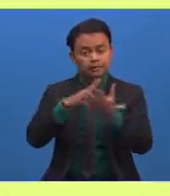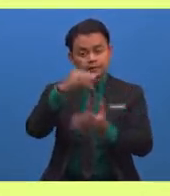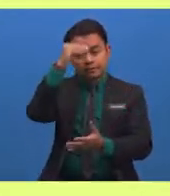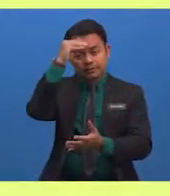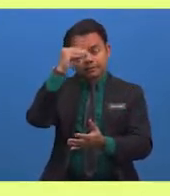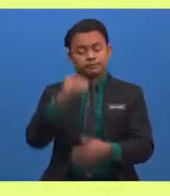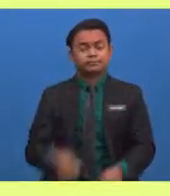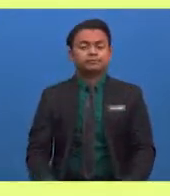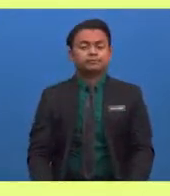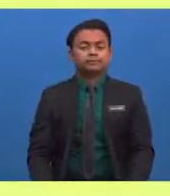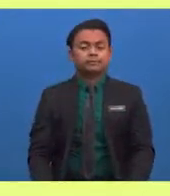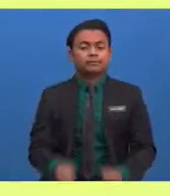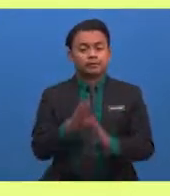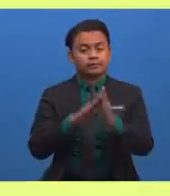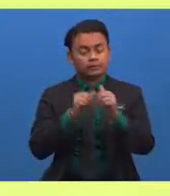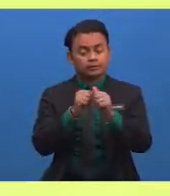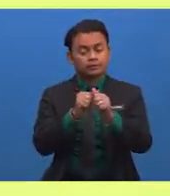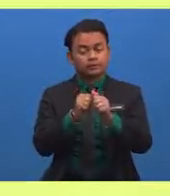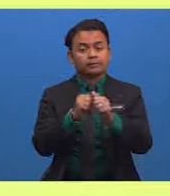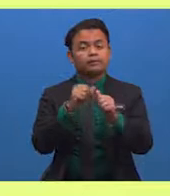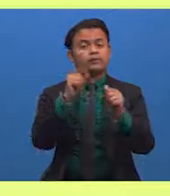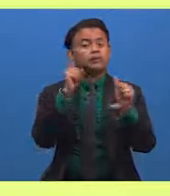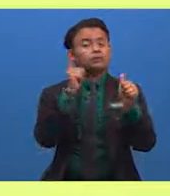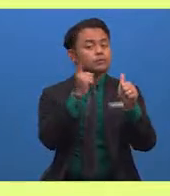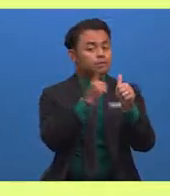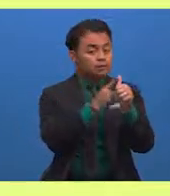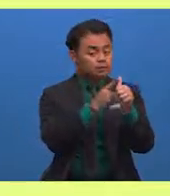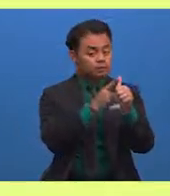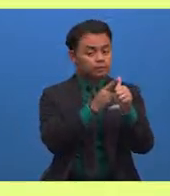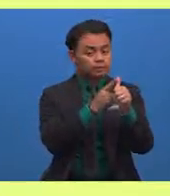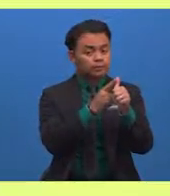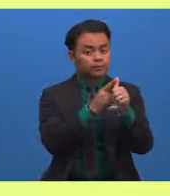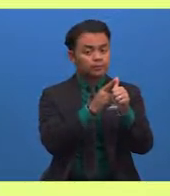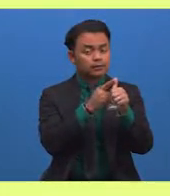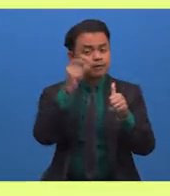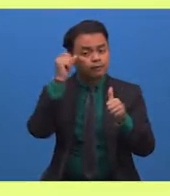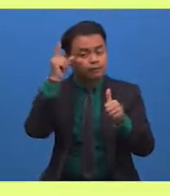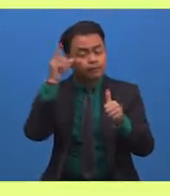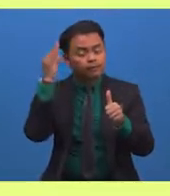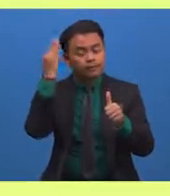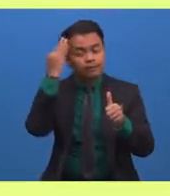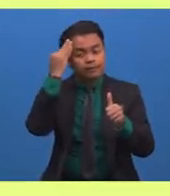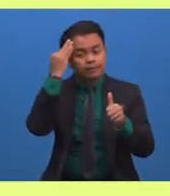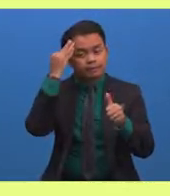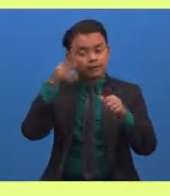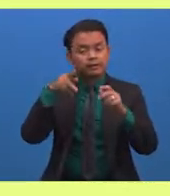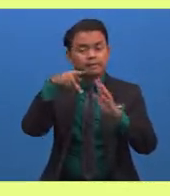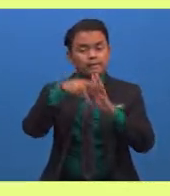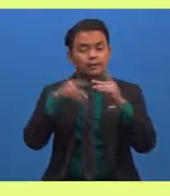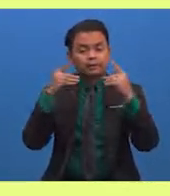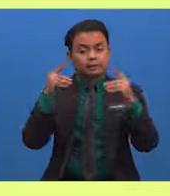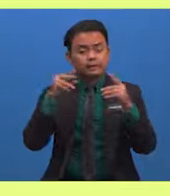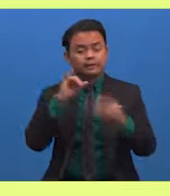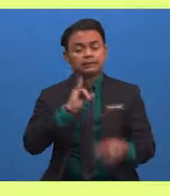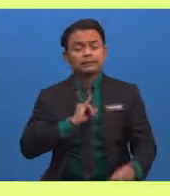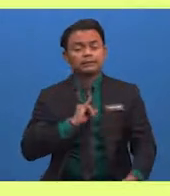Pertama, memahami falsafah pendidikan Islam. Kedua, menerangkan ciri-ciri pendidikan pada